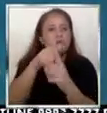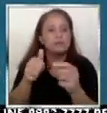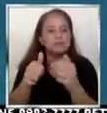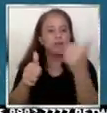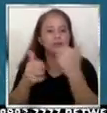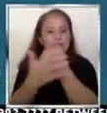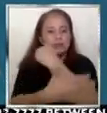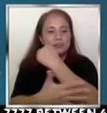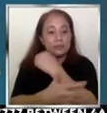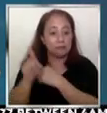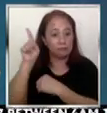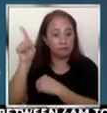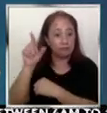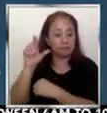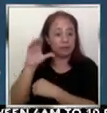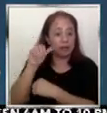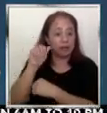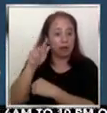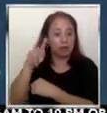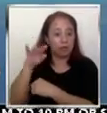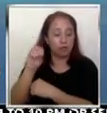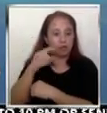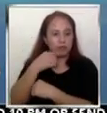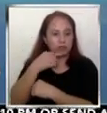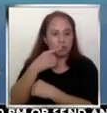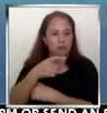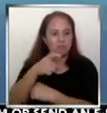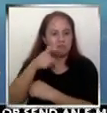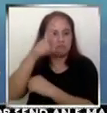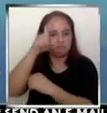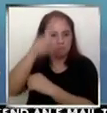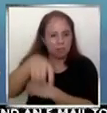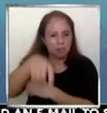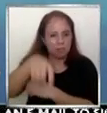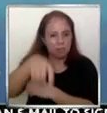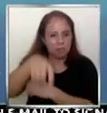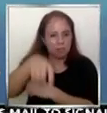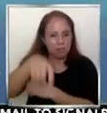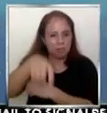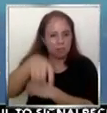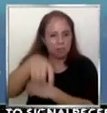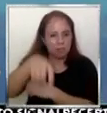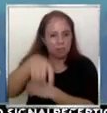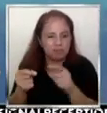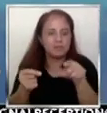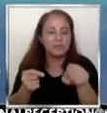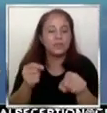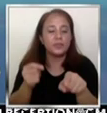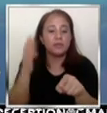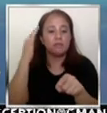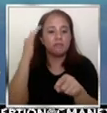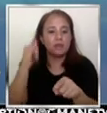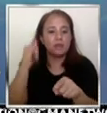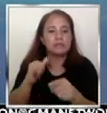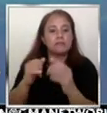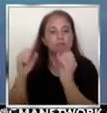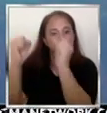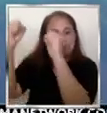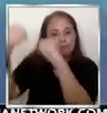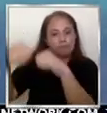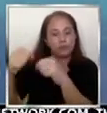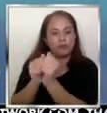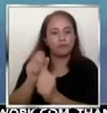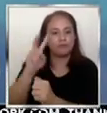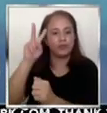kay Carpio, patunay itong dapat ng kumilos ng Pilipinas sa pamamagitan ng pakikipagkasundo sa Vietnam at Malaysia